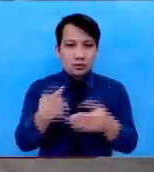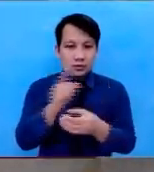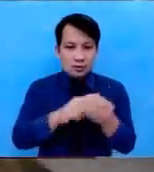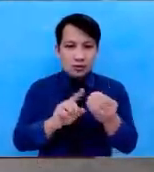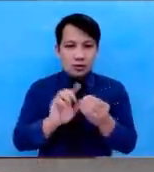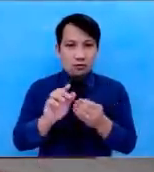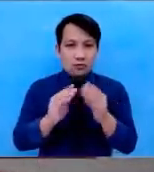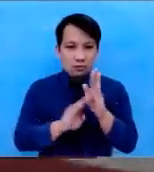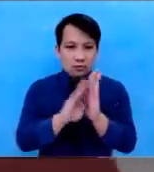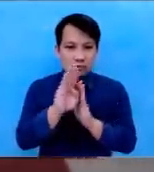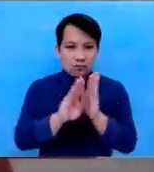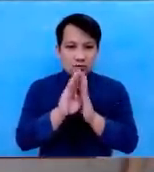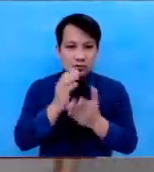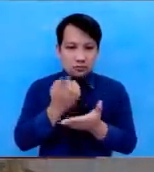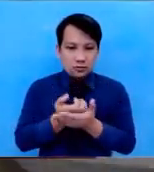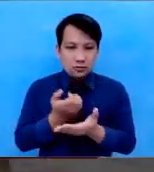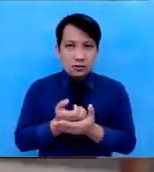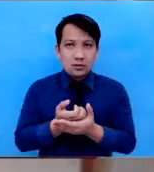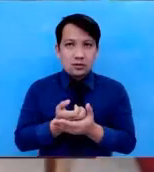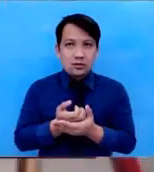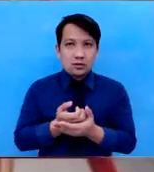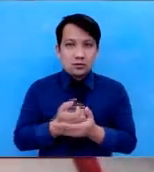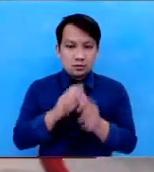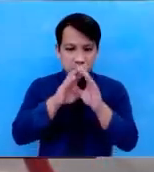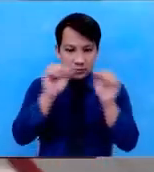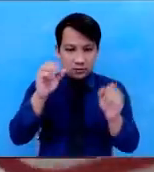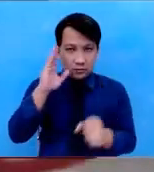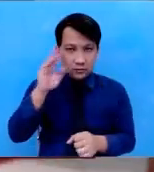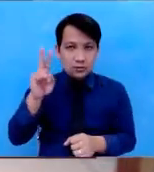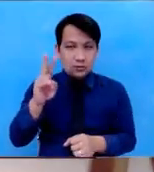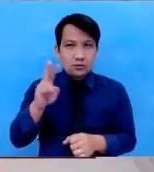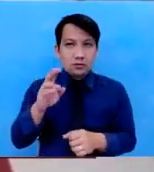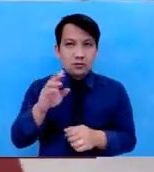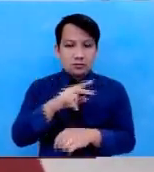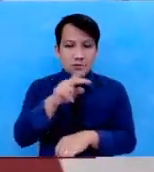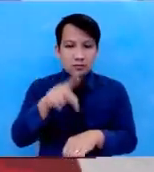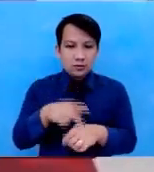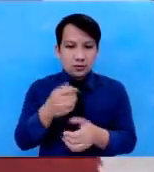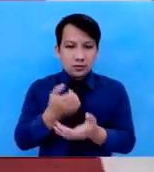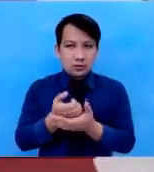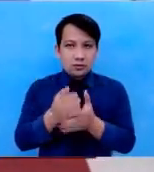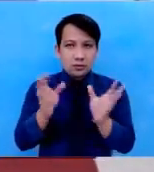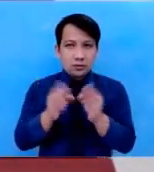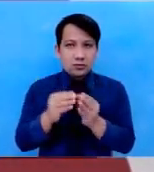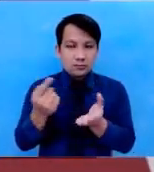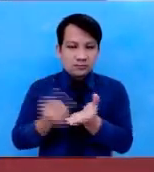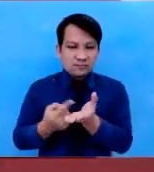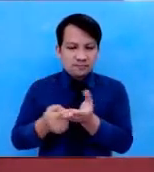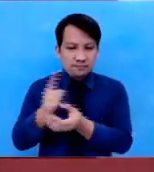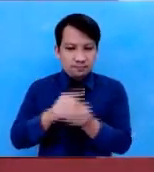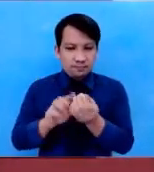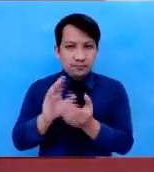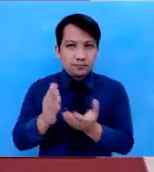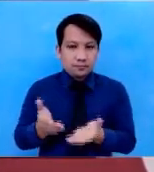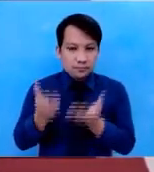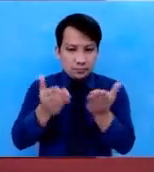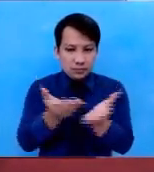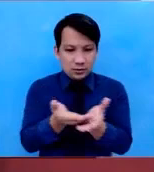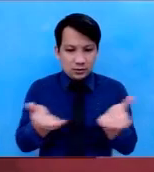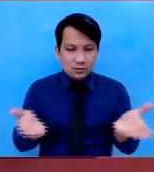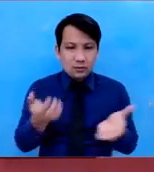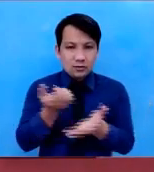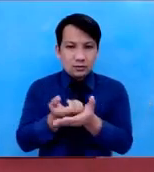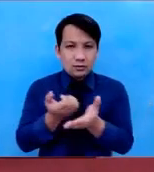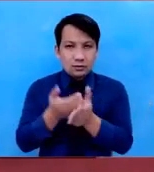ng ekonomiya. Dadalo si PBBM sa Philippine Economic Briefing kung saan magkakaroon siya ng pagkakataong ilatag ang kanyang economic plans.